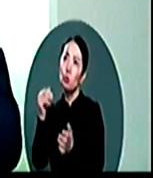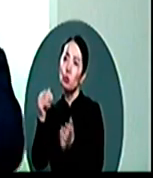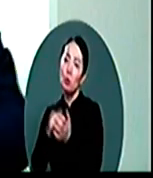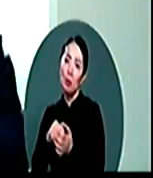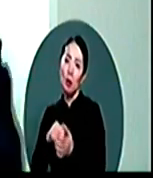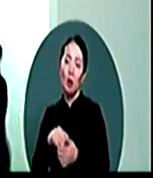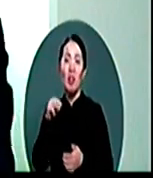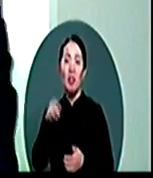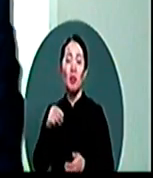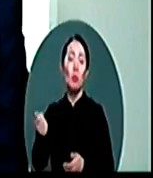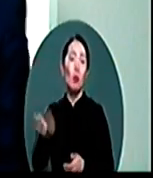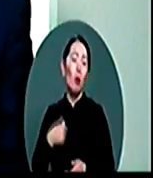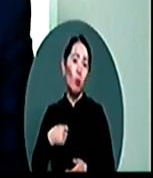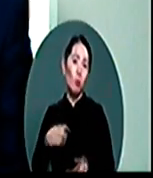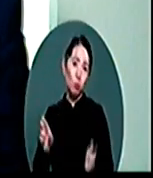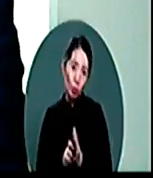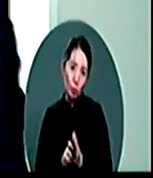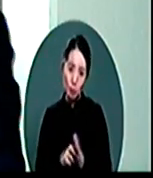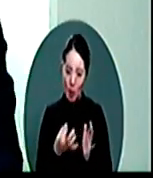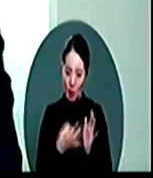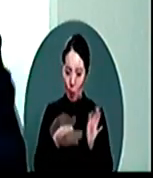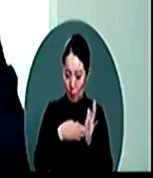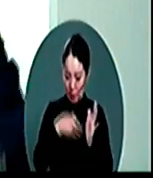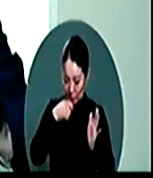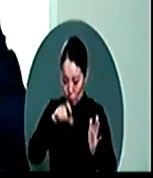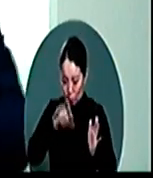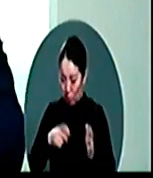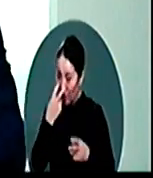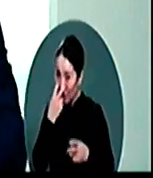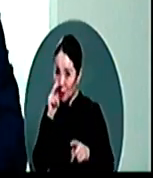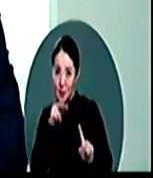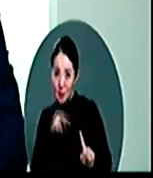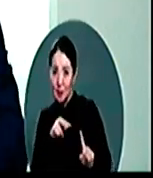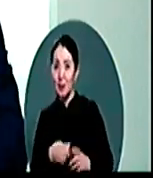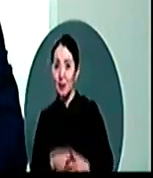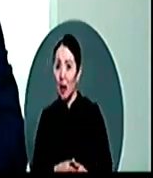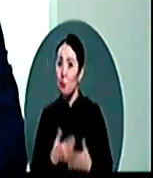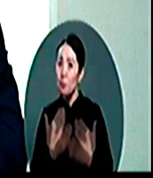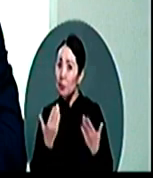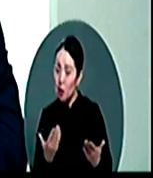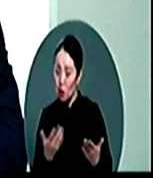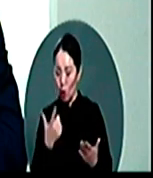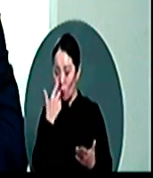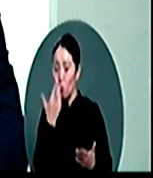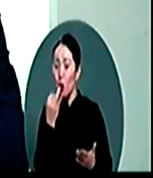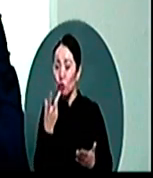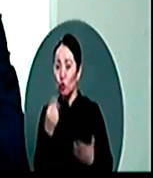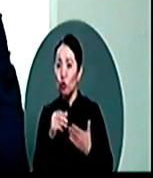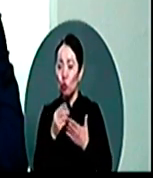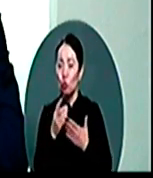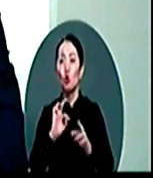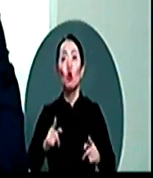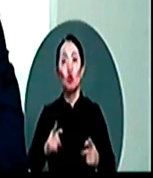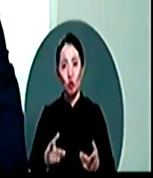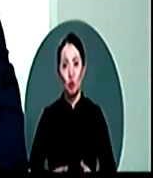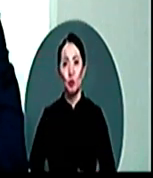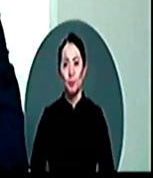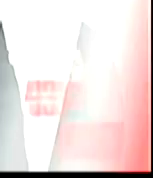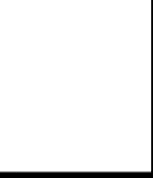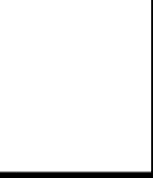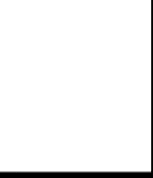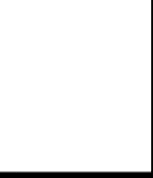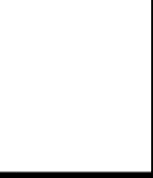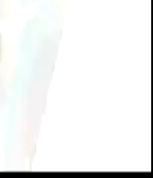нэг 1,300 орчим мянган төгрөгийн жишээ тэтгэврийг авах бололцоо 800 мянган төгрөгийн цалинтай хүн дээр ажиглагдж байгаа байхгүй харагдаж байгаа. Тэгэхээр энэ бол бодиттой өөрчлөлт шинжилт